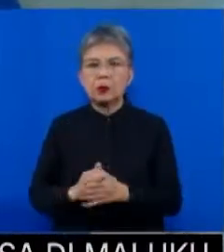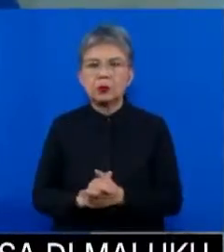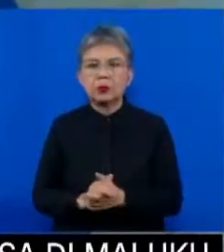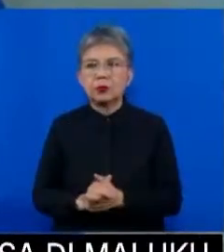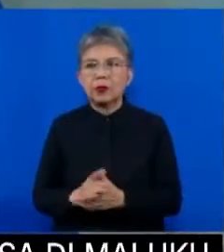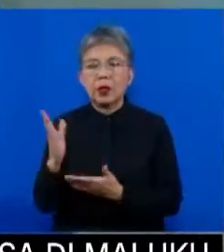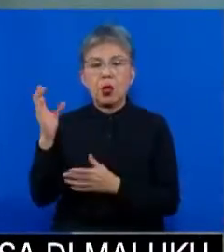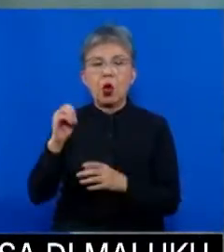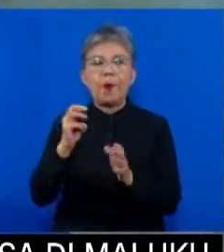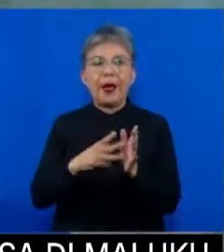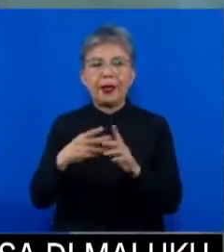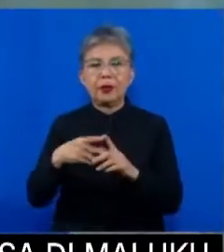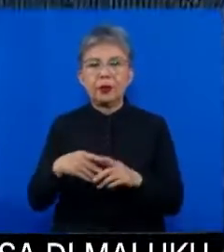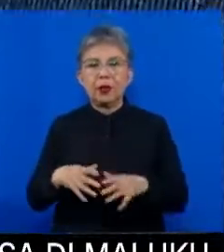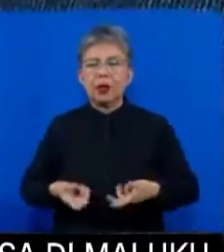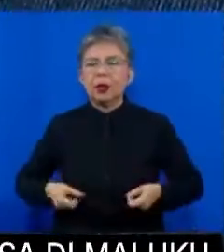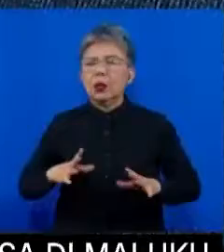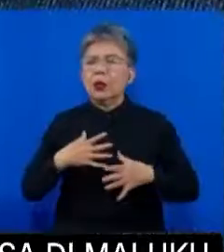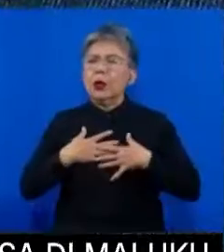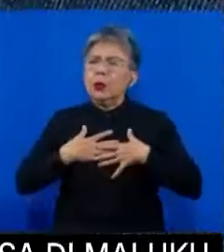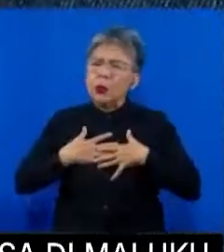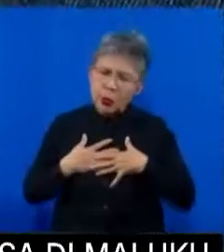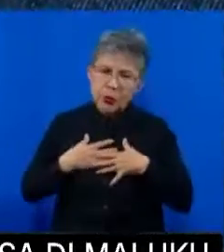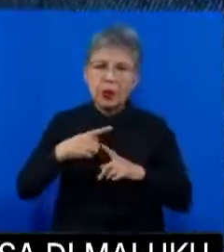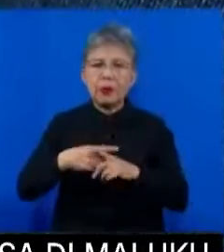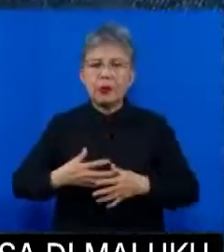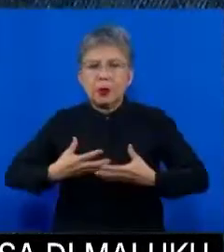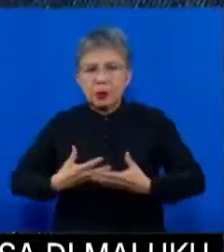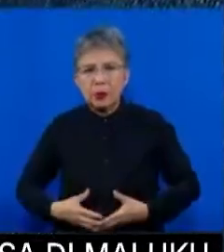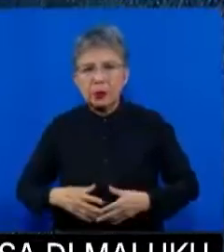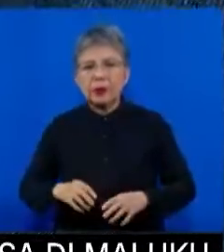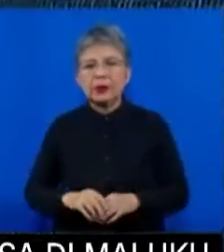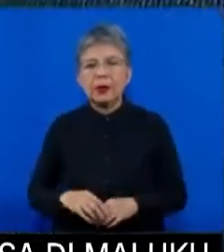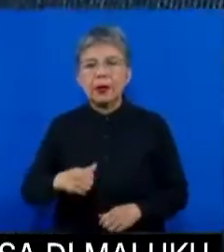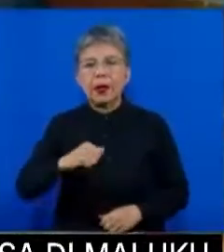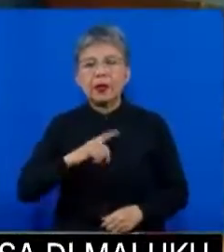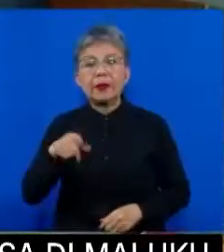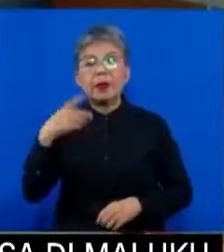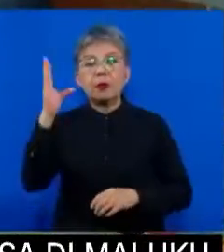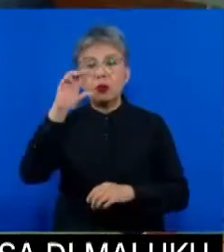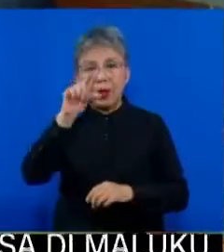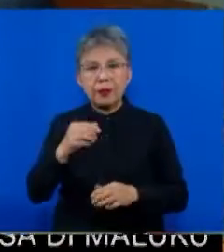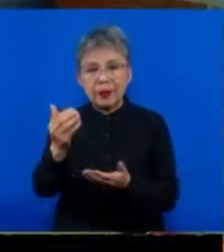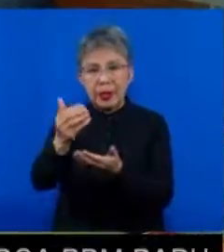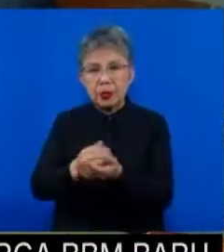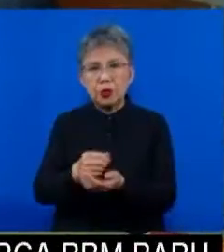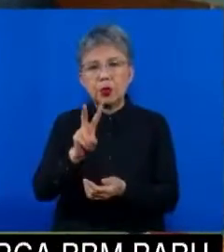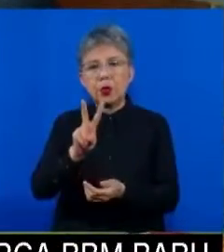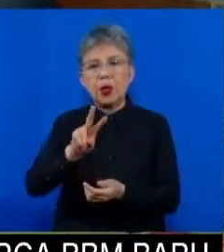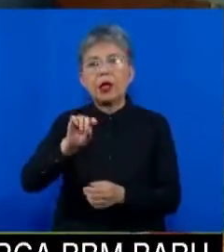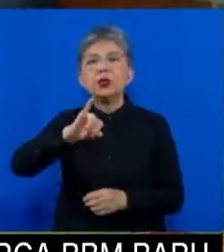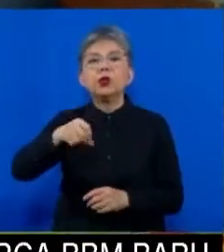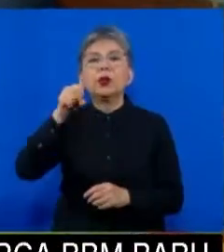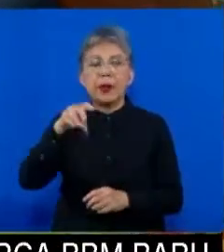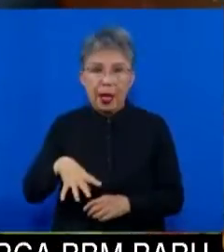Oban misalnya, merasa hidupnya semakin sulit. Buruh pabrik tekstil ini mengaku setiap bulan mendapat gaji sebesar 2 juta